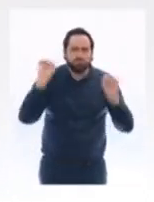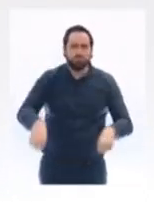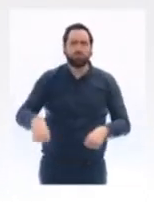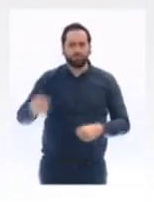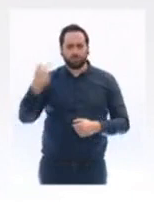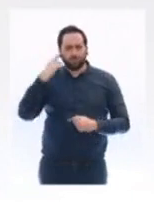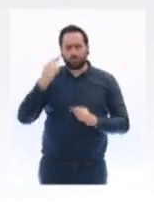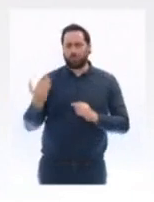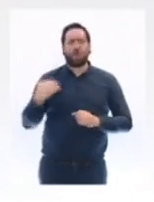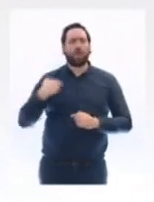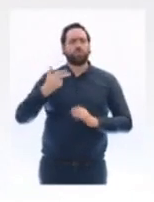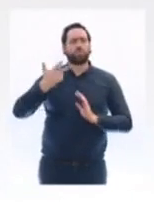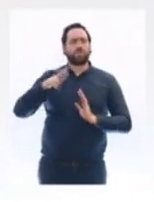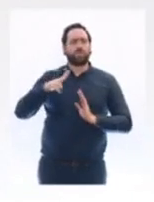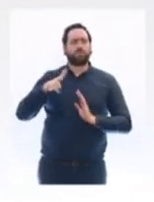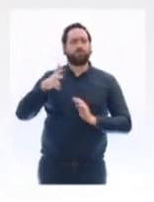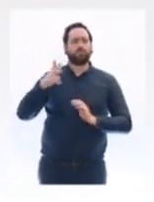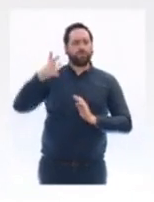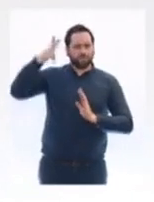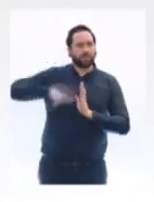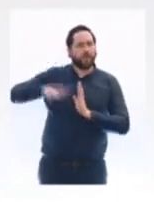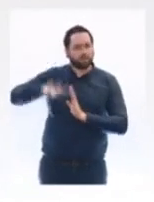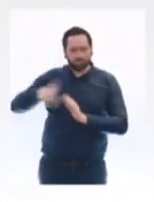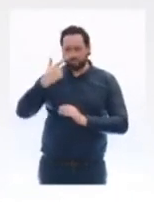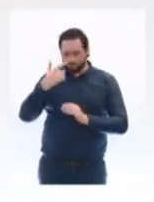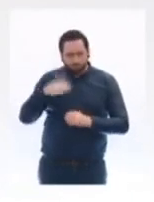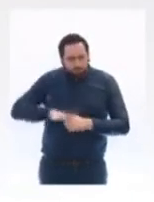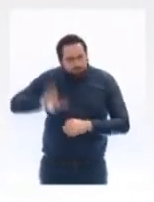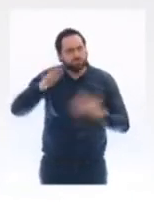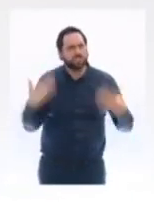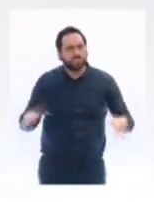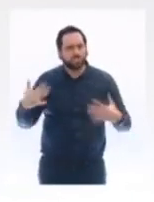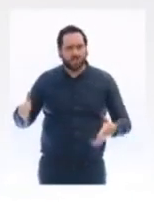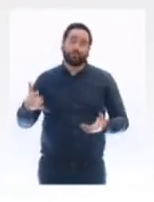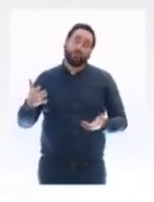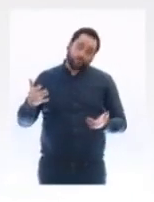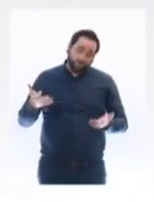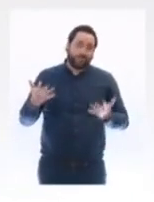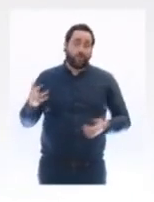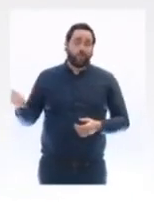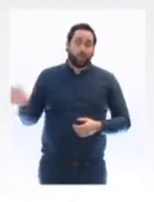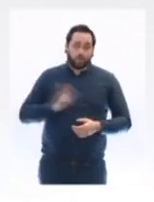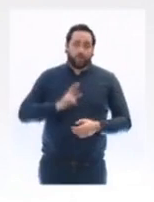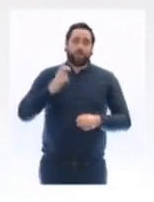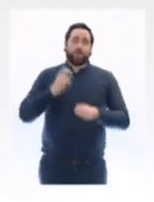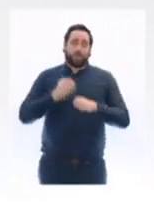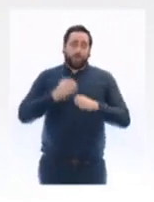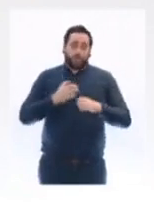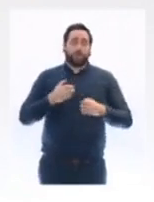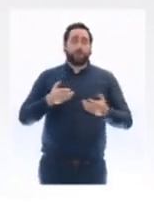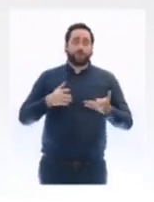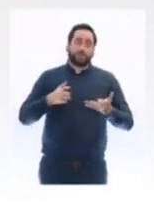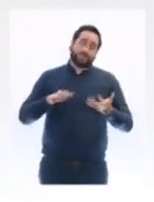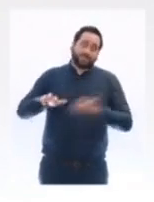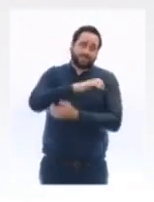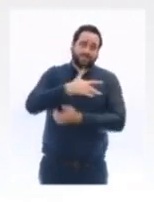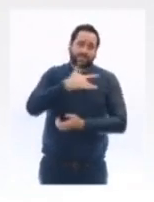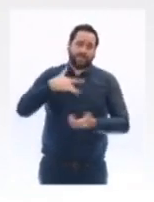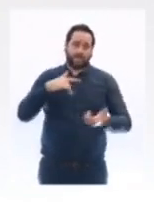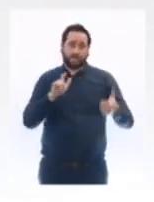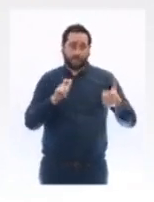Merci beaucoup, Monsieur le Ministre. Un secteur sera malheureusement et fortement impacté par les mesures prises